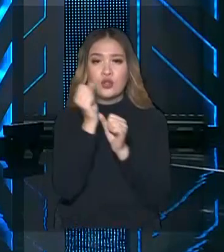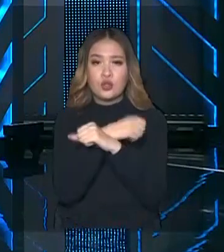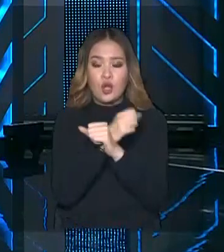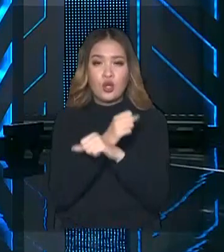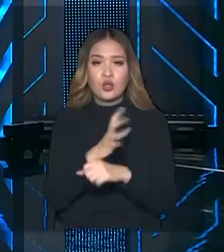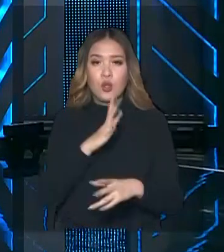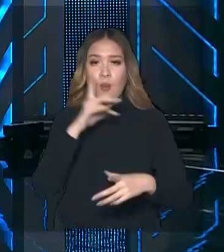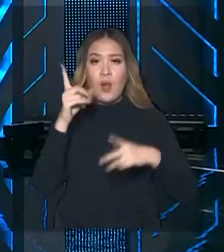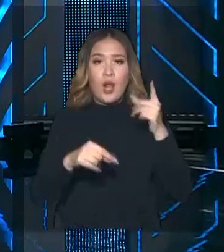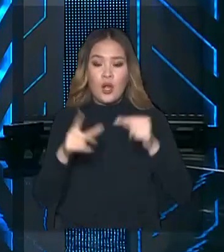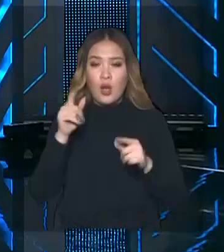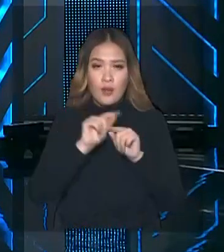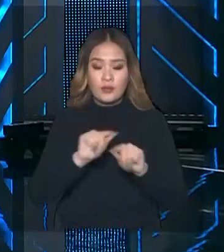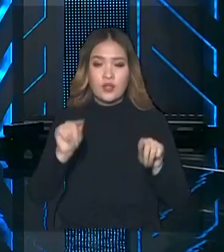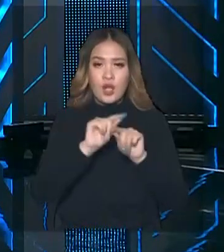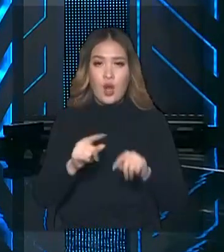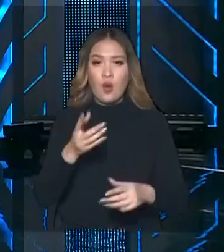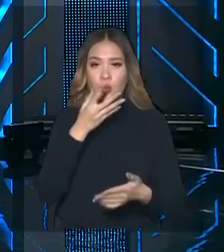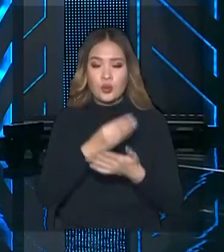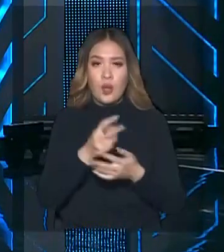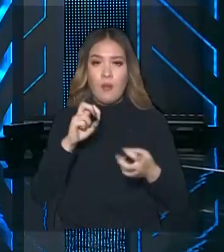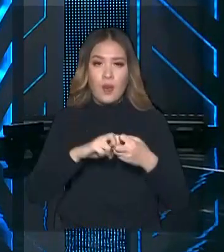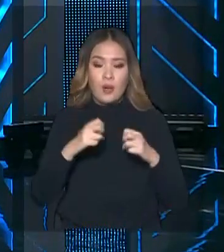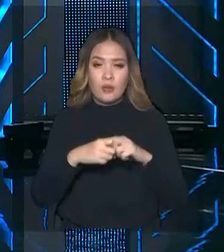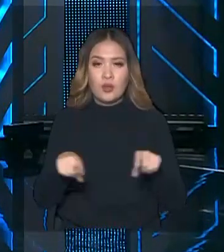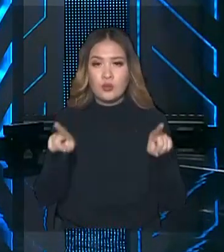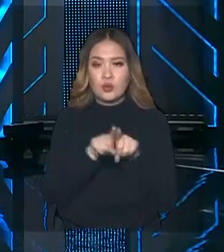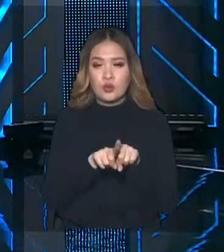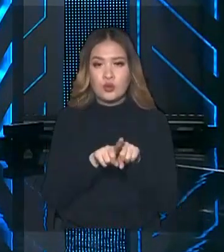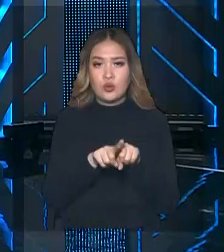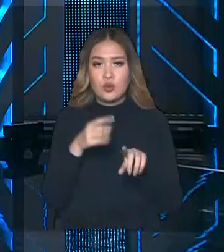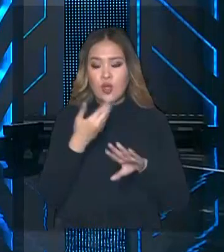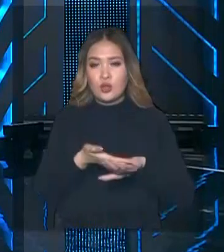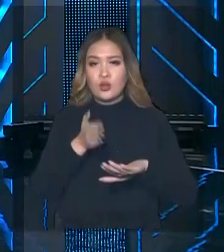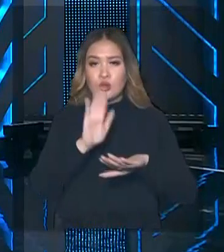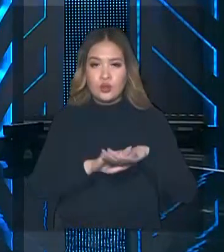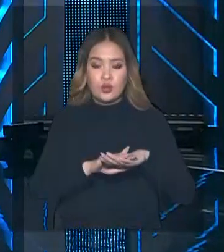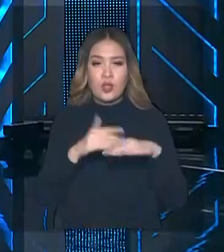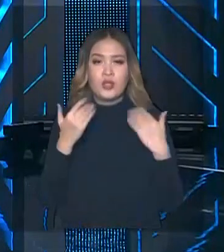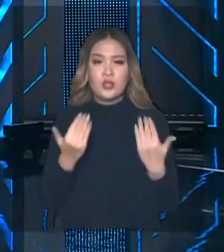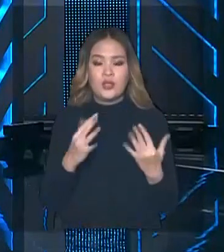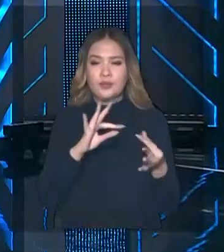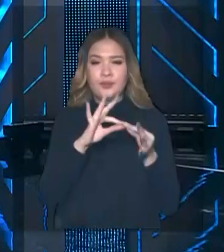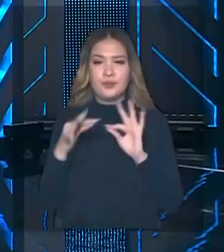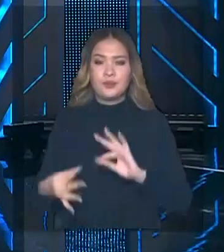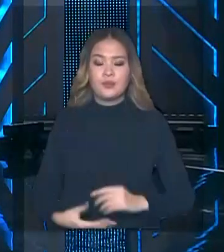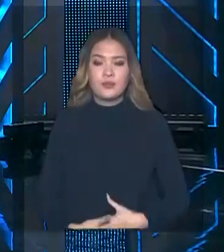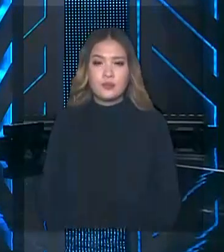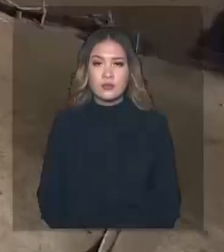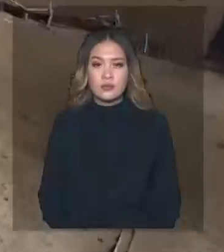үстін қайта өңдеу мәселесі өз алдына бір проблема айналып отыр. Қазіргі таңда толығырақ келесі сюжетте.